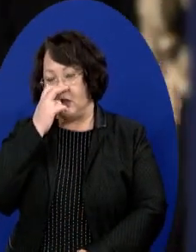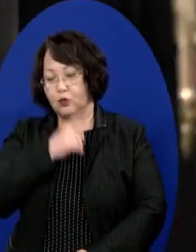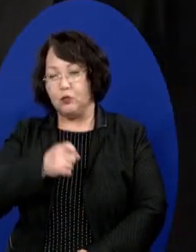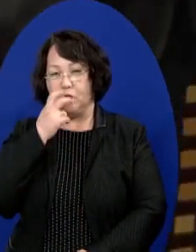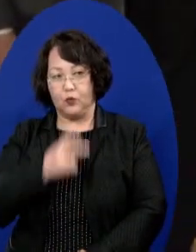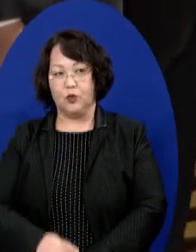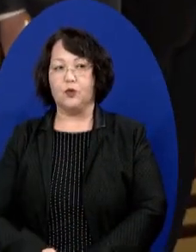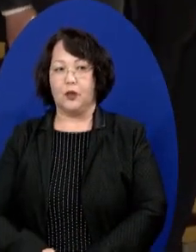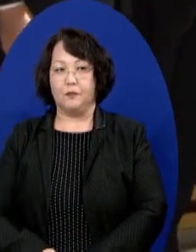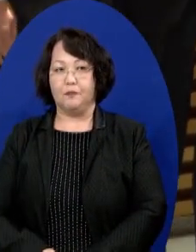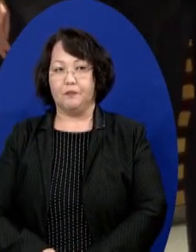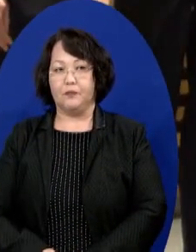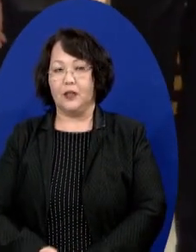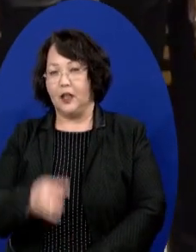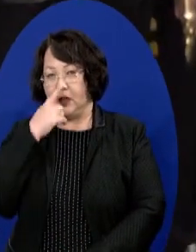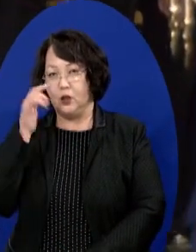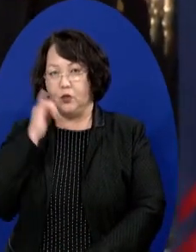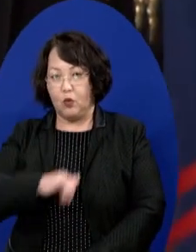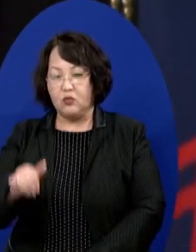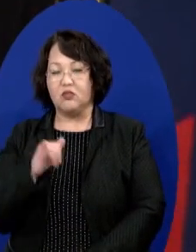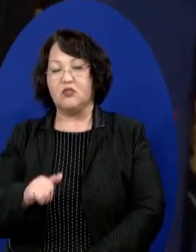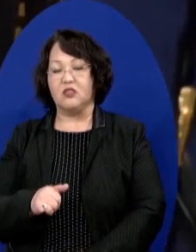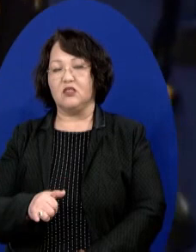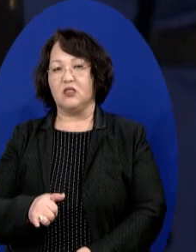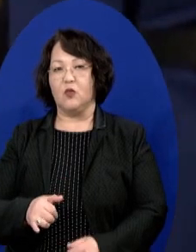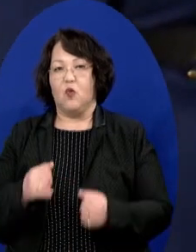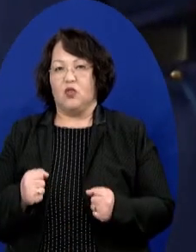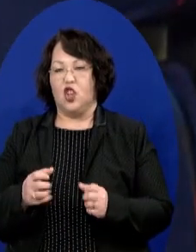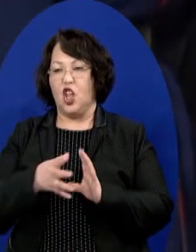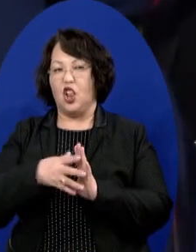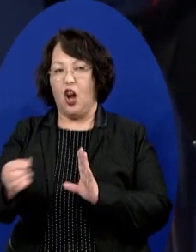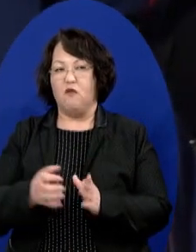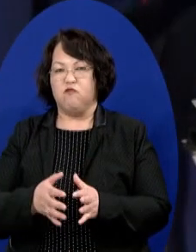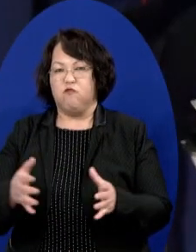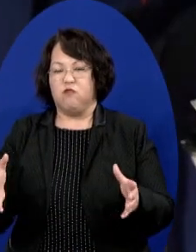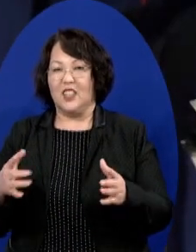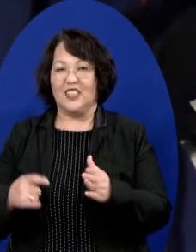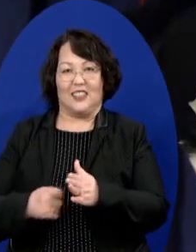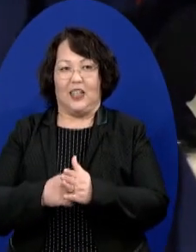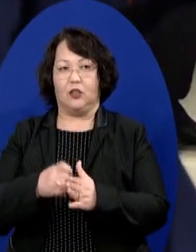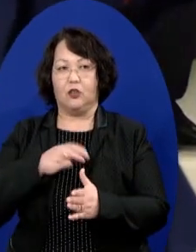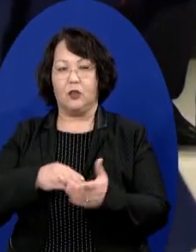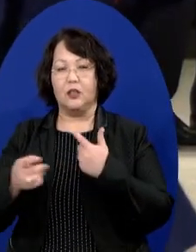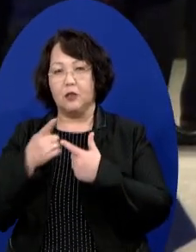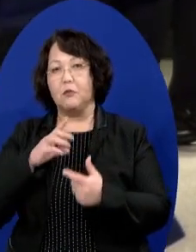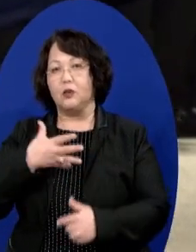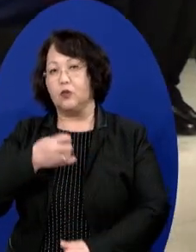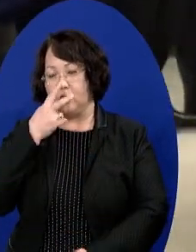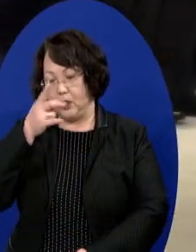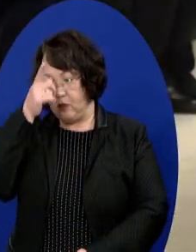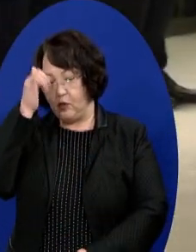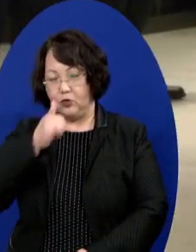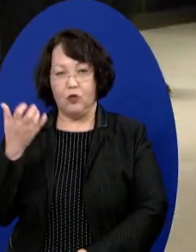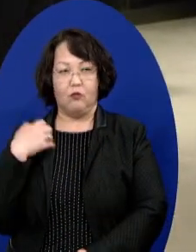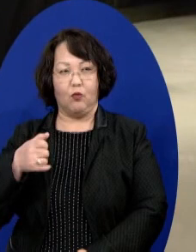Мөн Шолц Кишида нар Хятадын өргөжин тэлэлтийг хязгаарлах чиглэлд санал солицно гэж NHK-д онцолжээ. Германы өмнөх канцлер